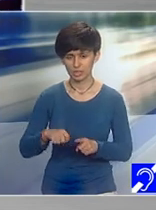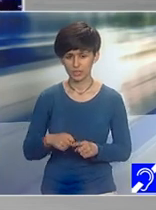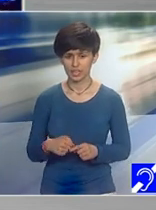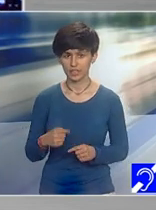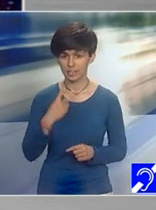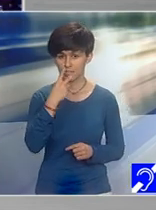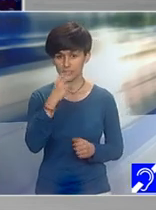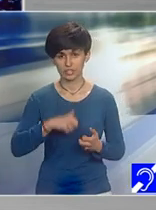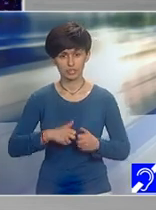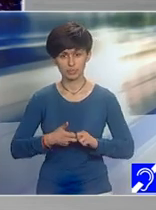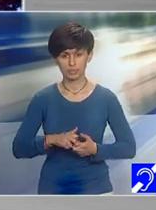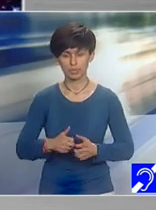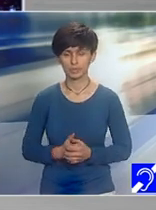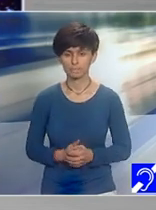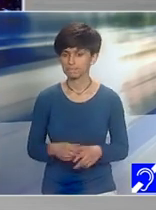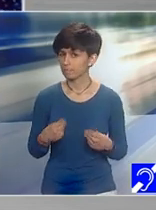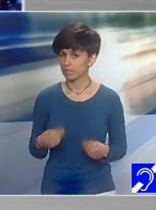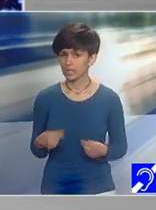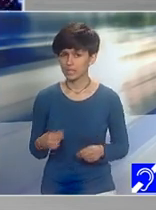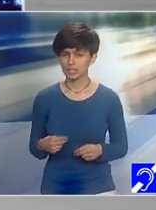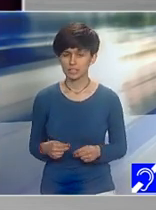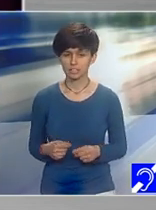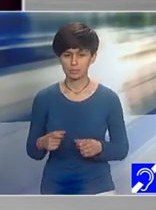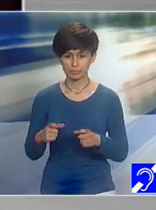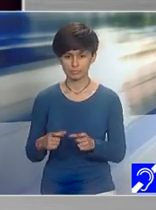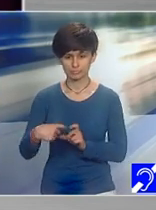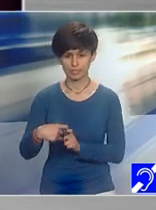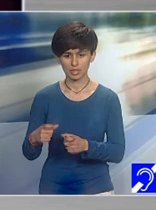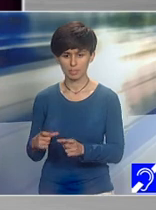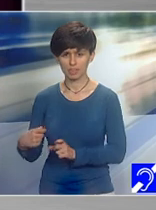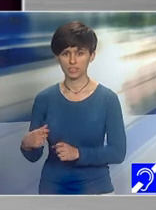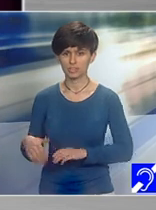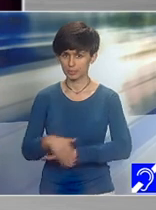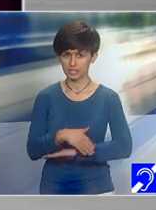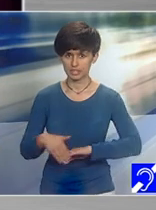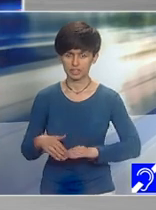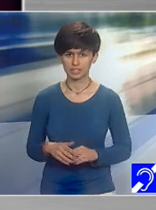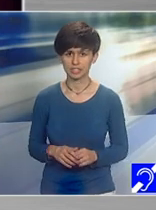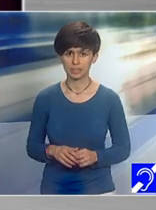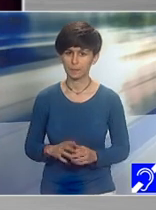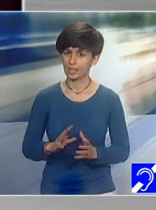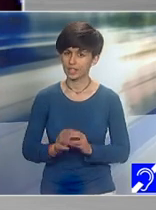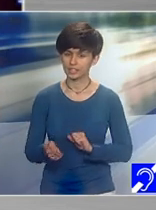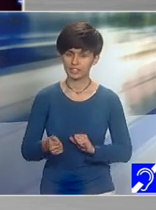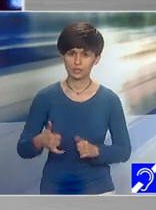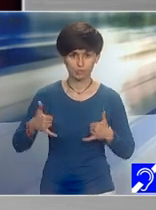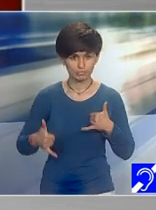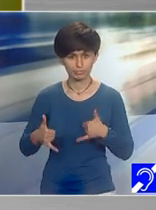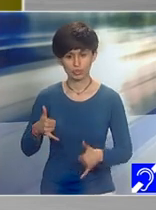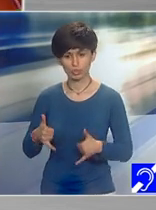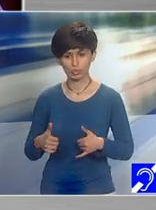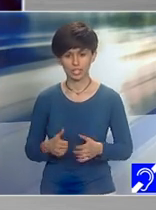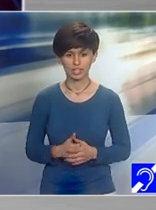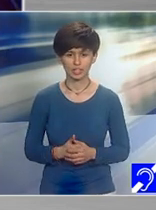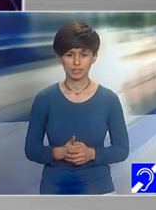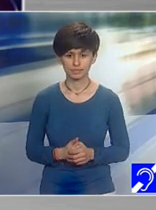exemplu, pavajele de pe trotuare împrind tocurile în ele și îmi distrug pantofii, Într-adevăr, poate, poate părea o problemă mică, dar ca și mine,